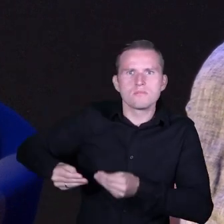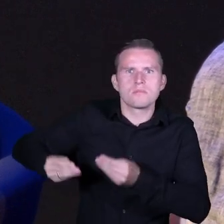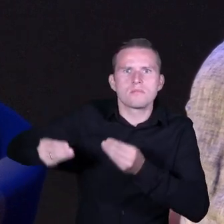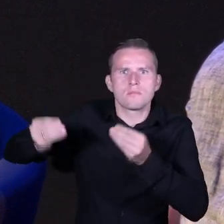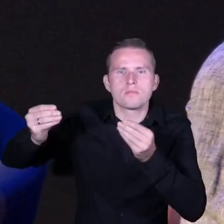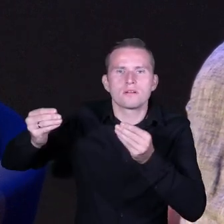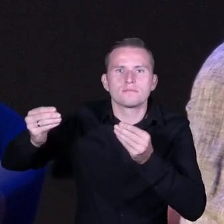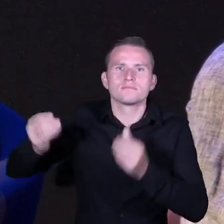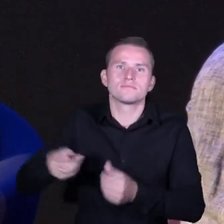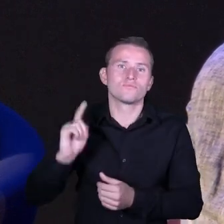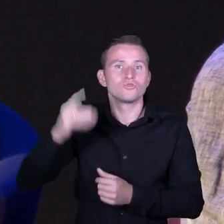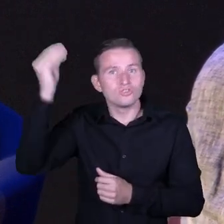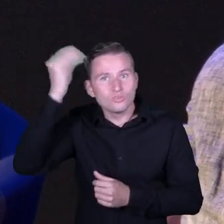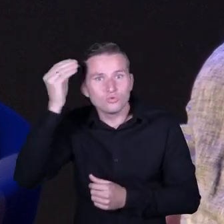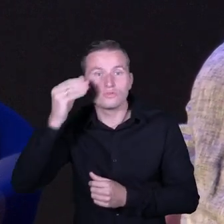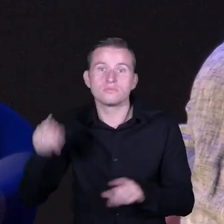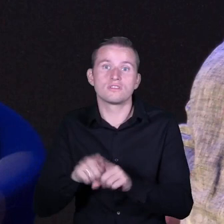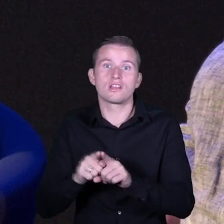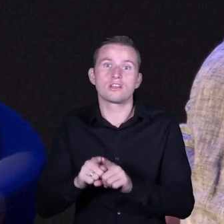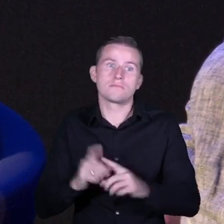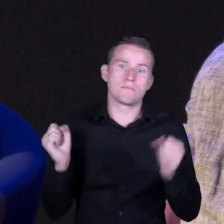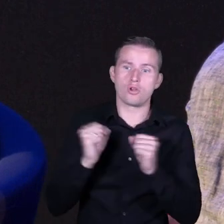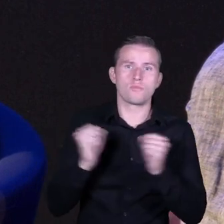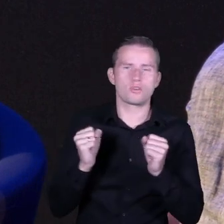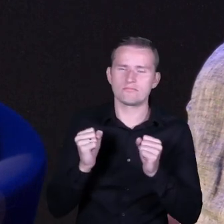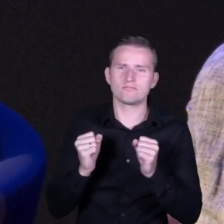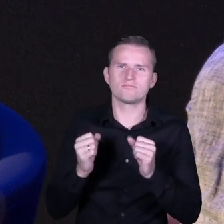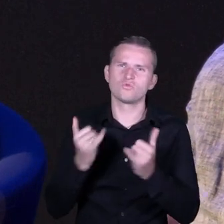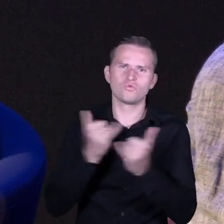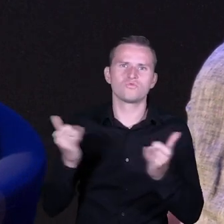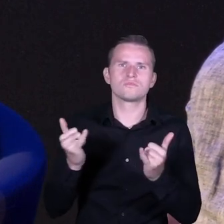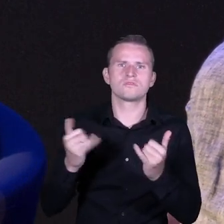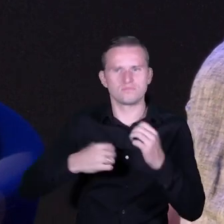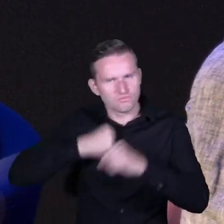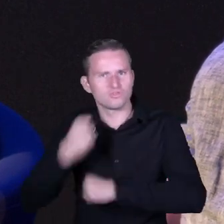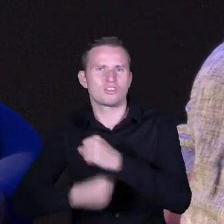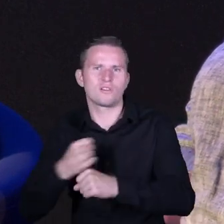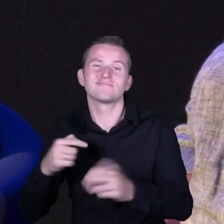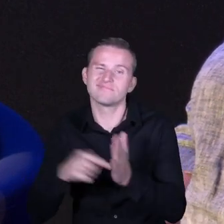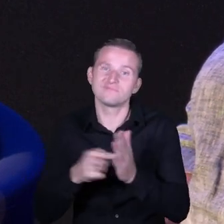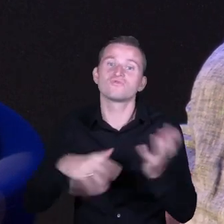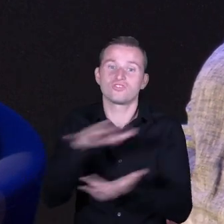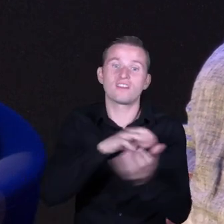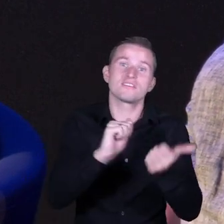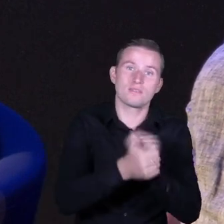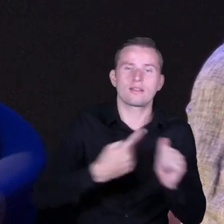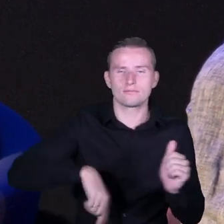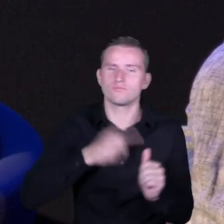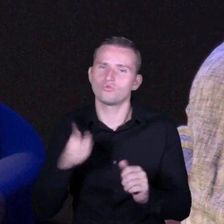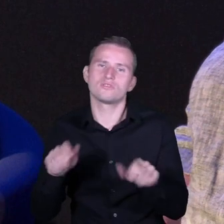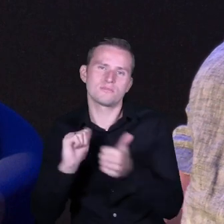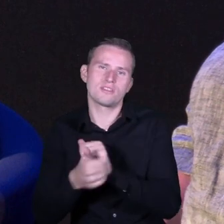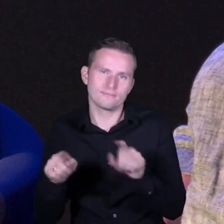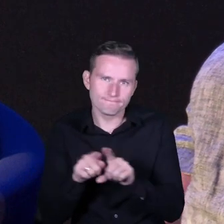bez strachu podejmować nowe wyzwania. Więc ten zmieniający się świat to jest jakby jedna rzecz. Druga rzecz to,